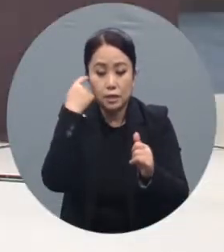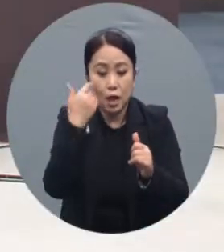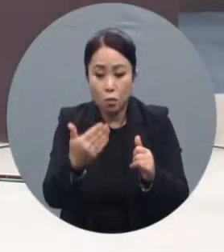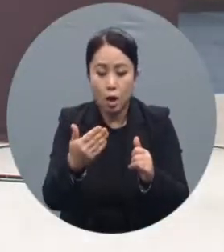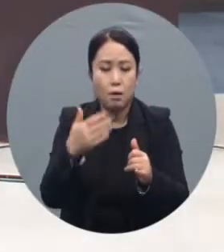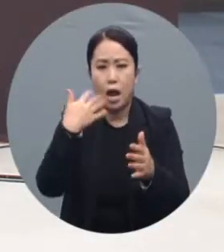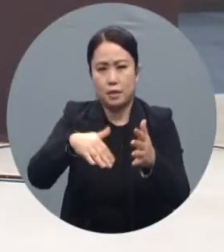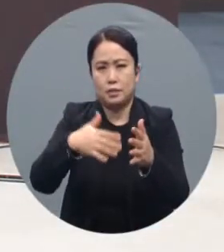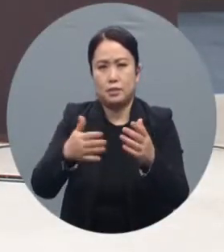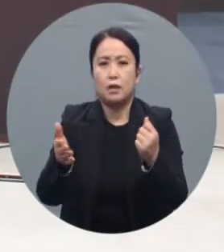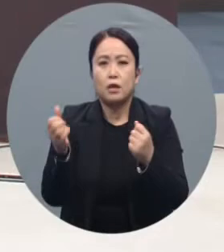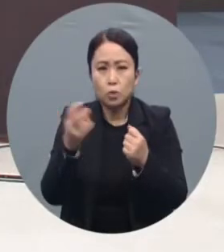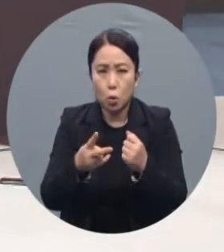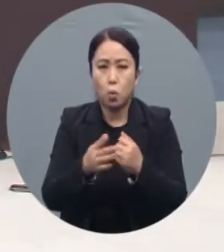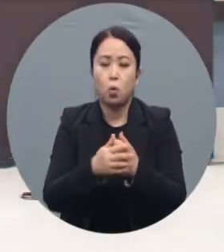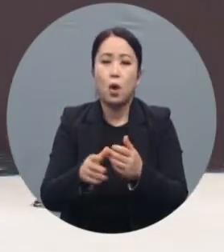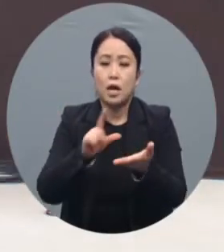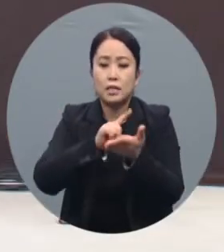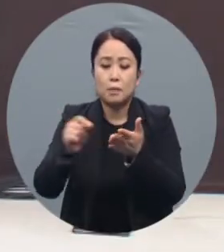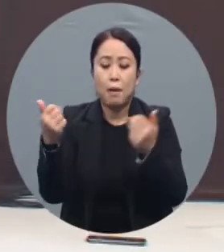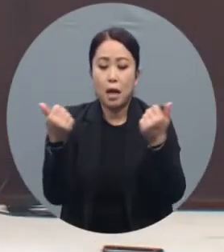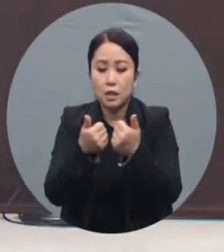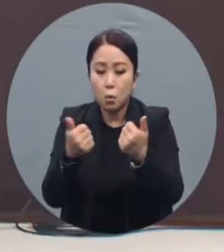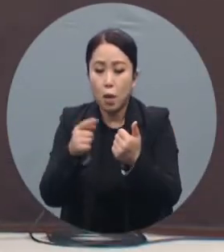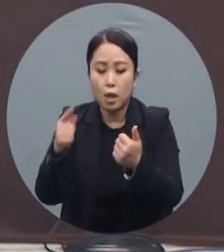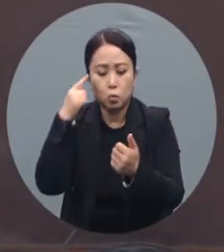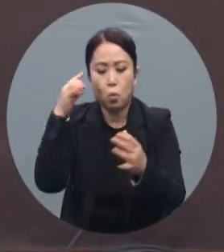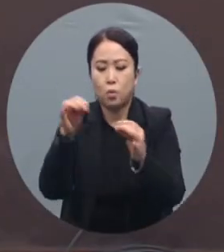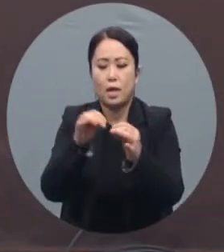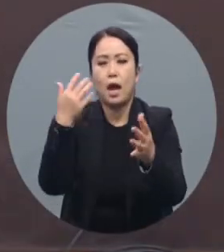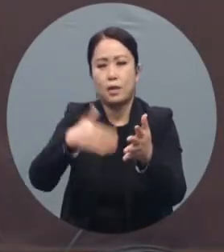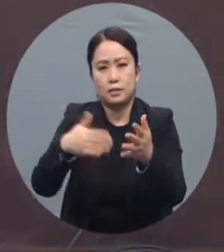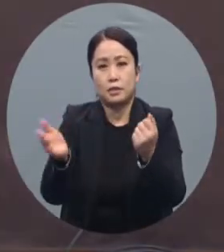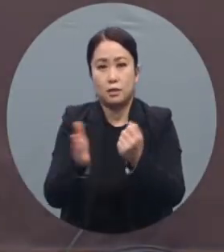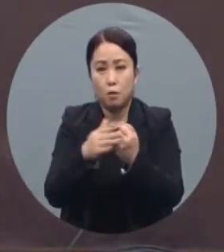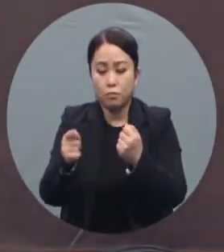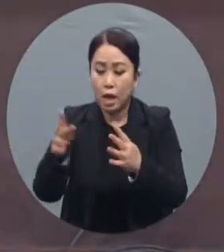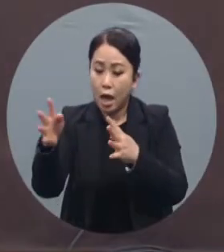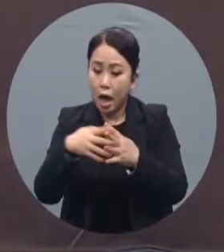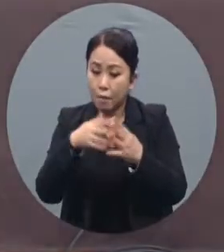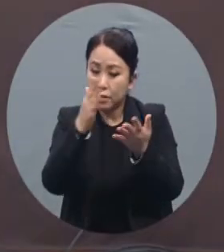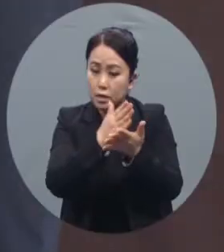시도 지방의회의 동의를 거치지 않은 상태여서 합의안이 얼마나